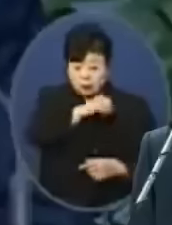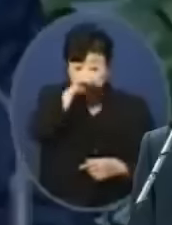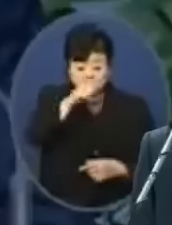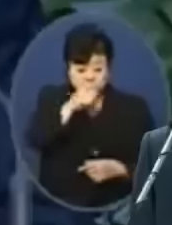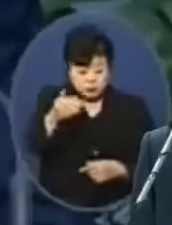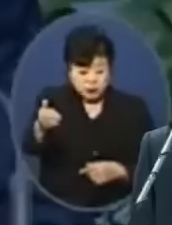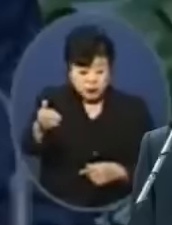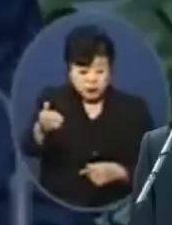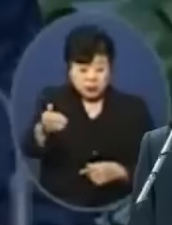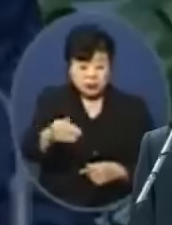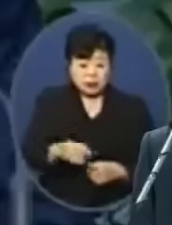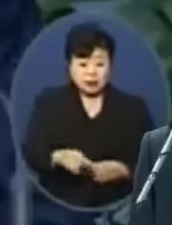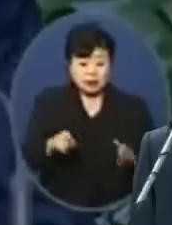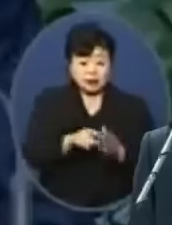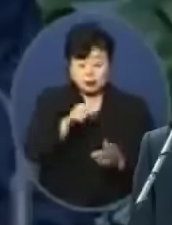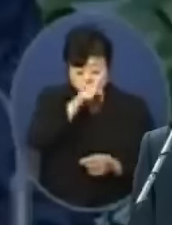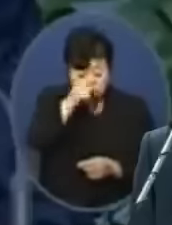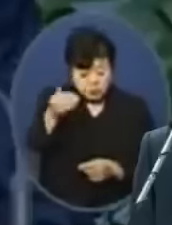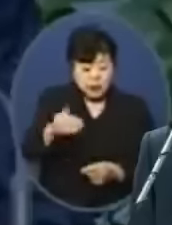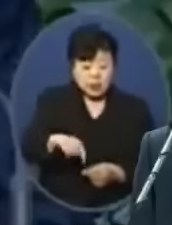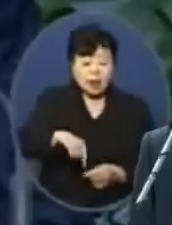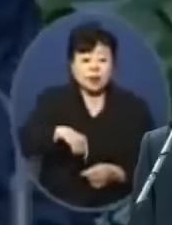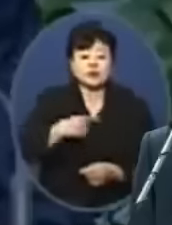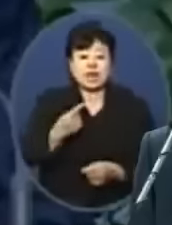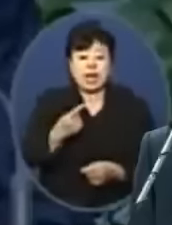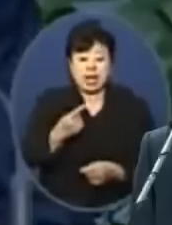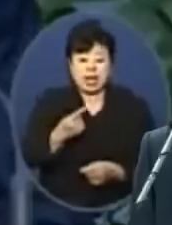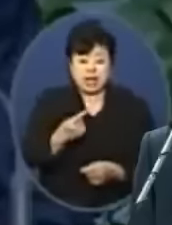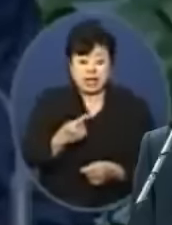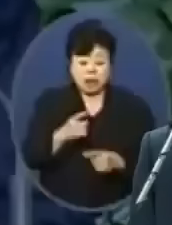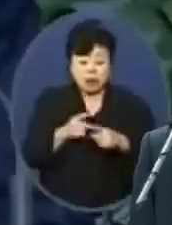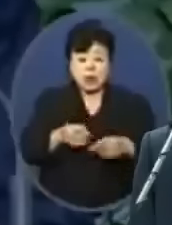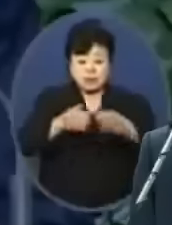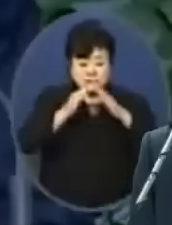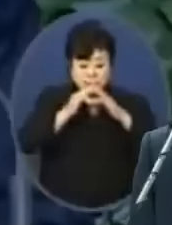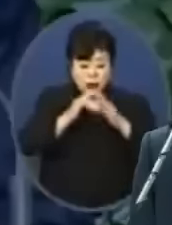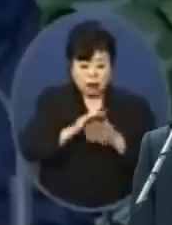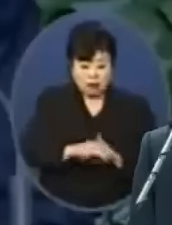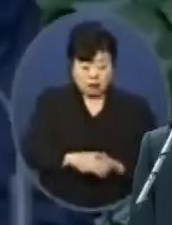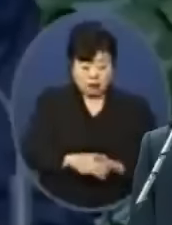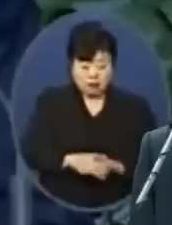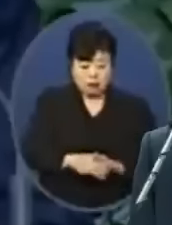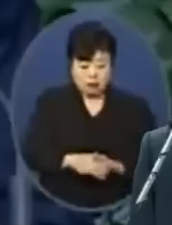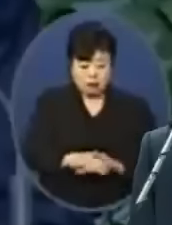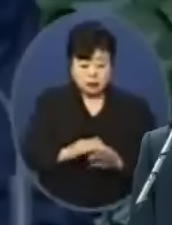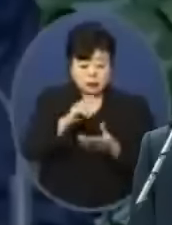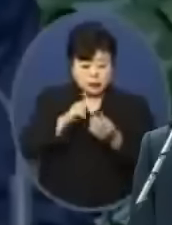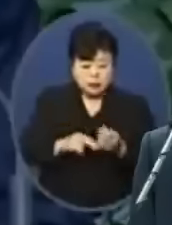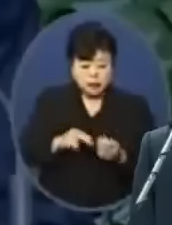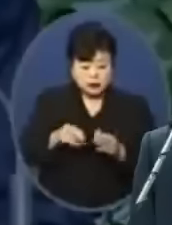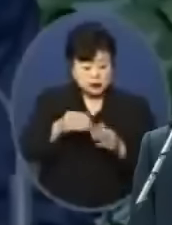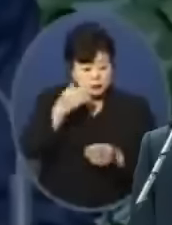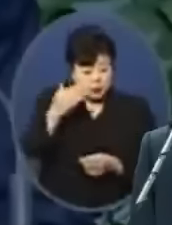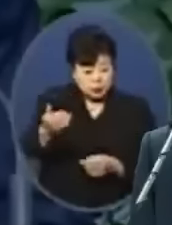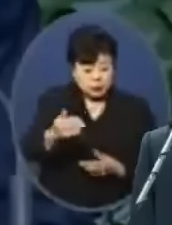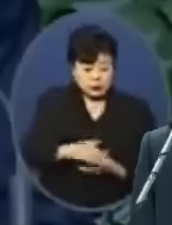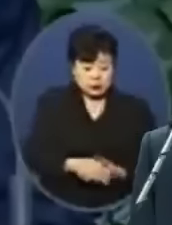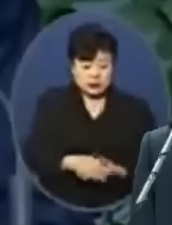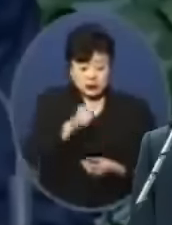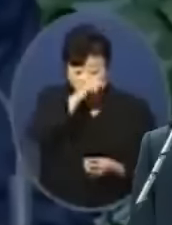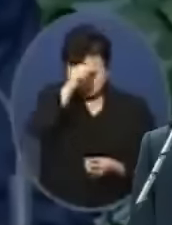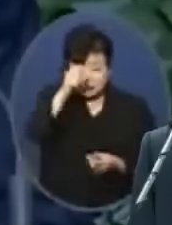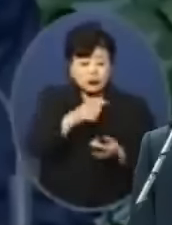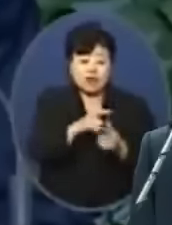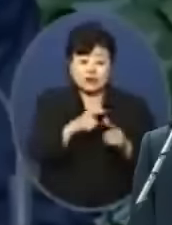있습니까? 얼마나 신앙이 좋게요. 혼자서 지사산을 팔아서 이 교회를 지었습니까? 좋은